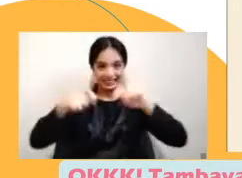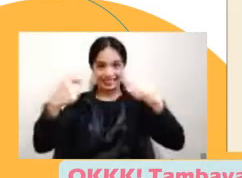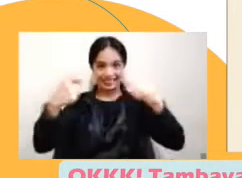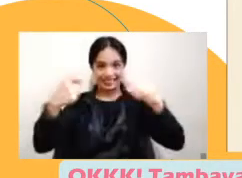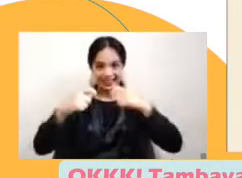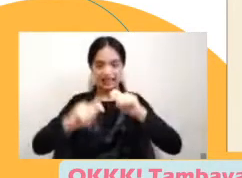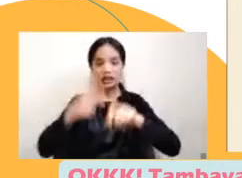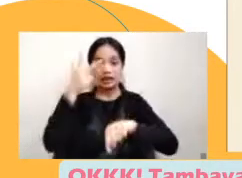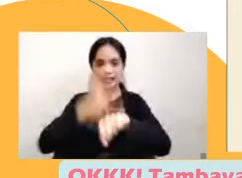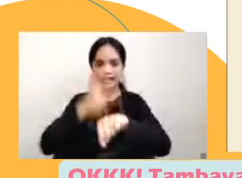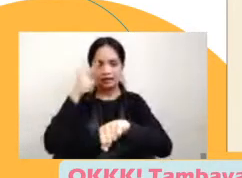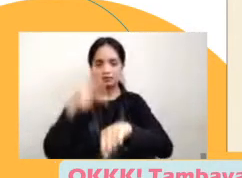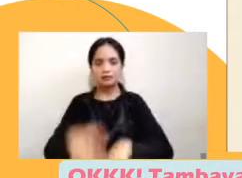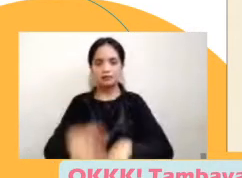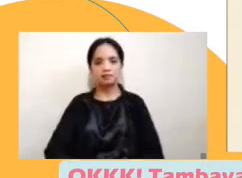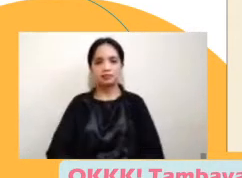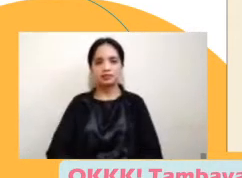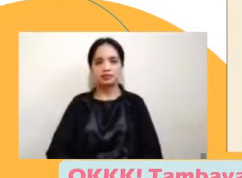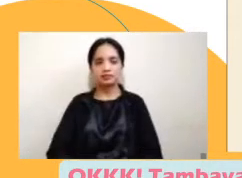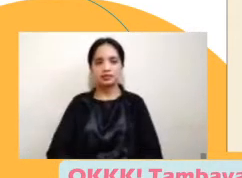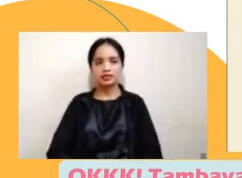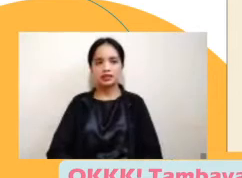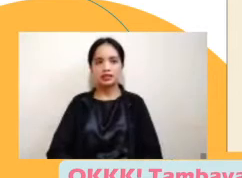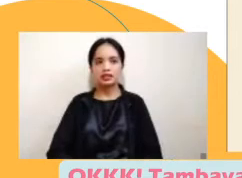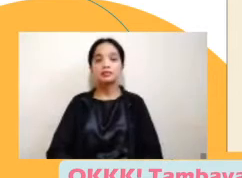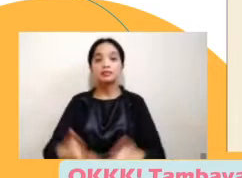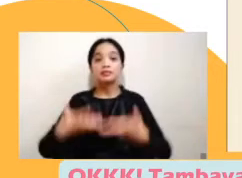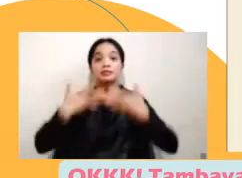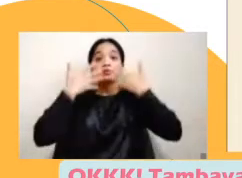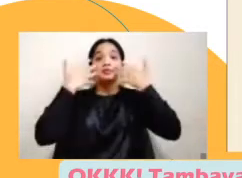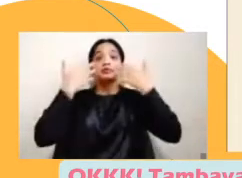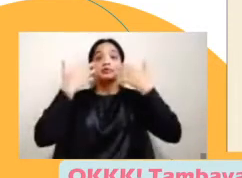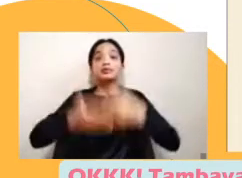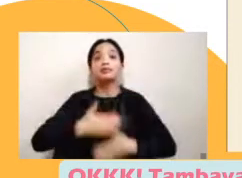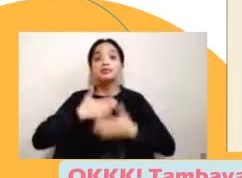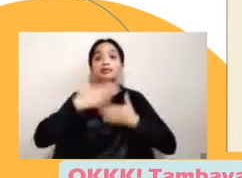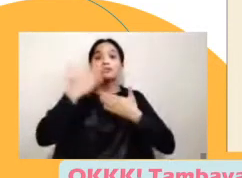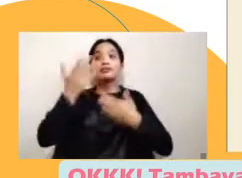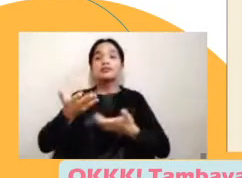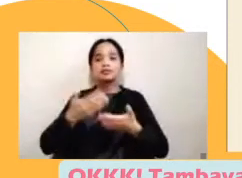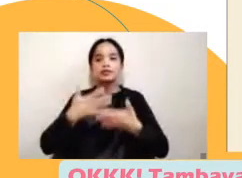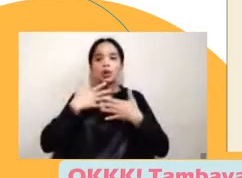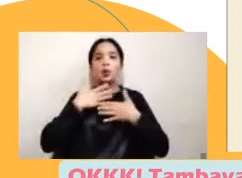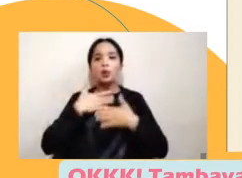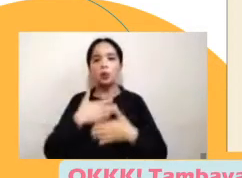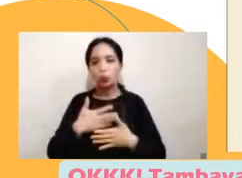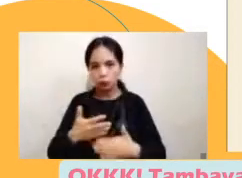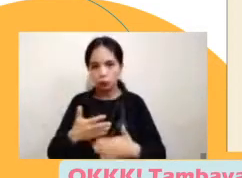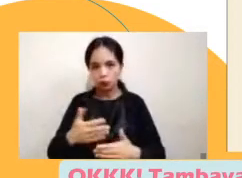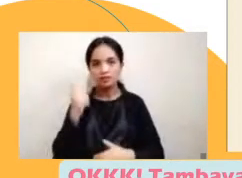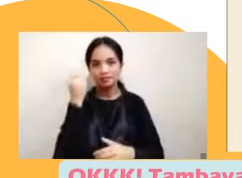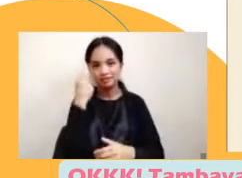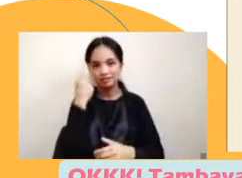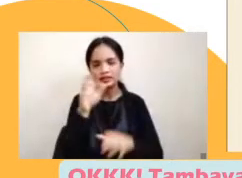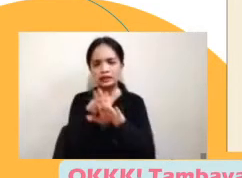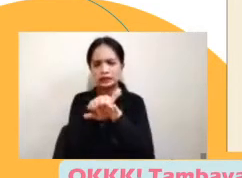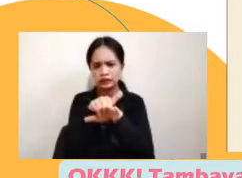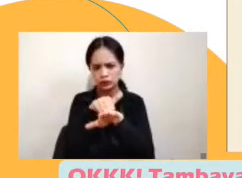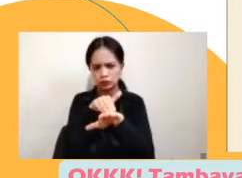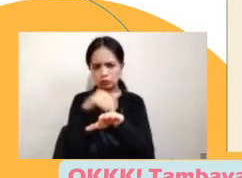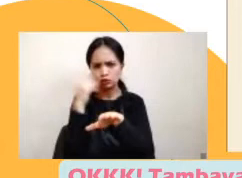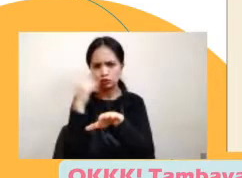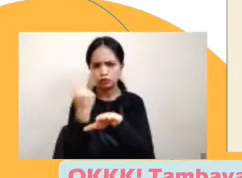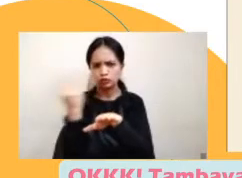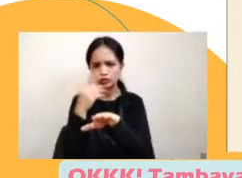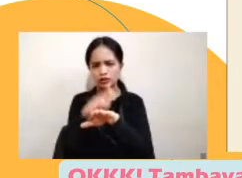tatlong beses. So lalanghap tayo ng hangin and then hihipan natin. Okay? Nang dahan-dahan, nang